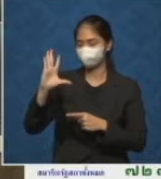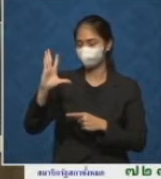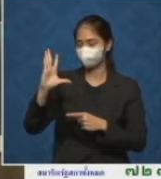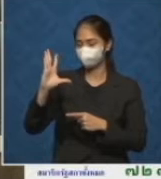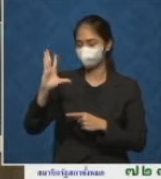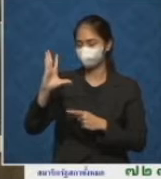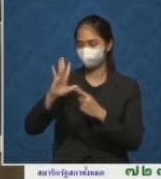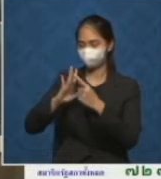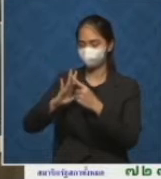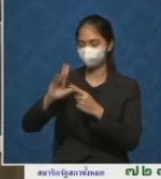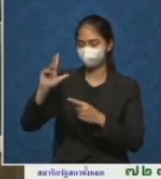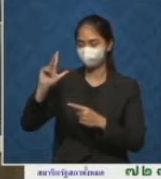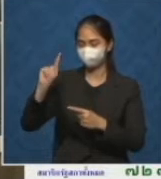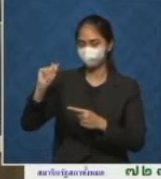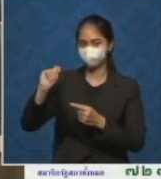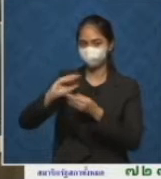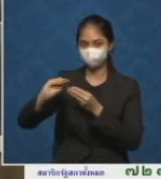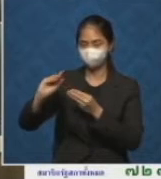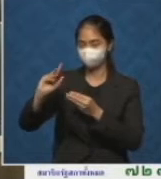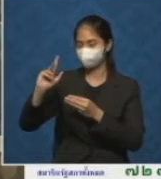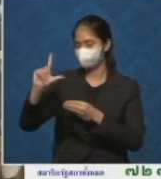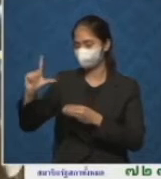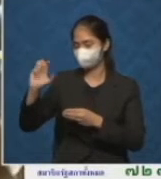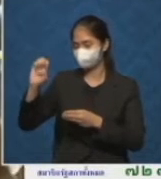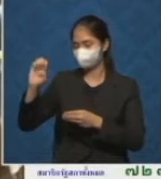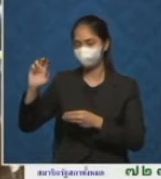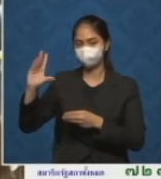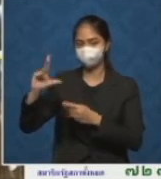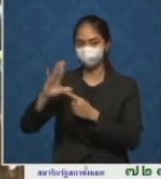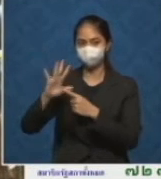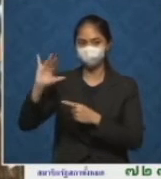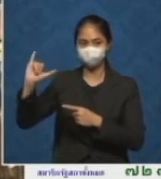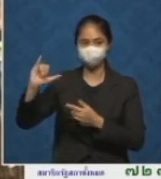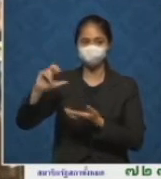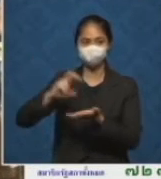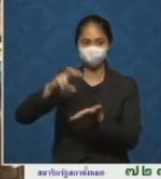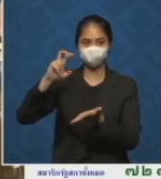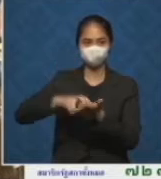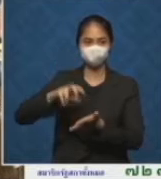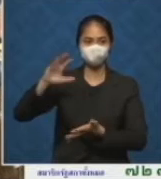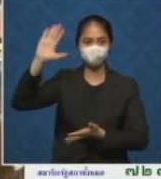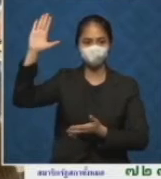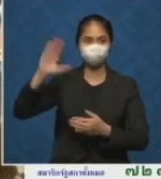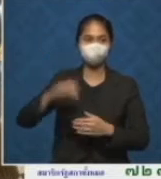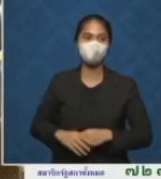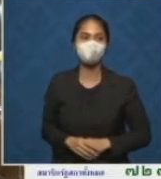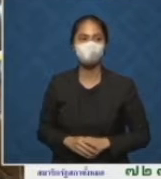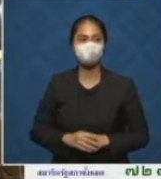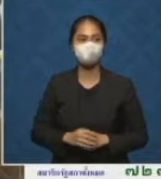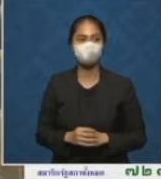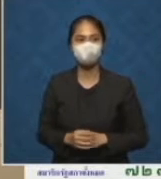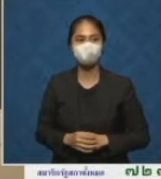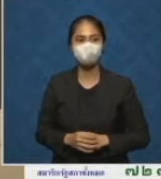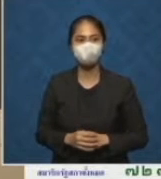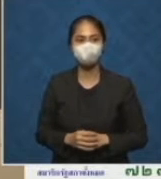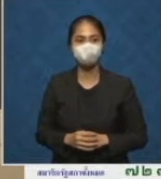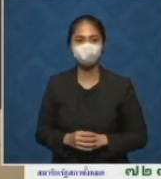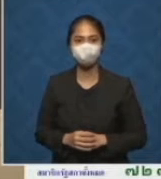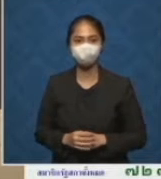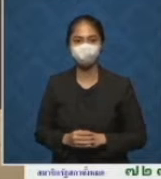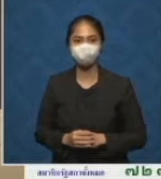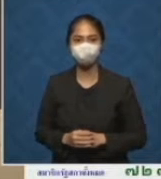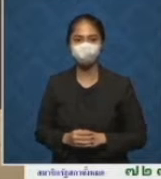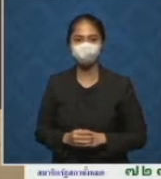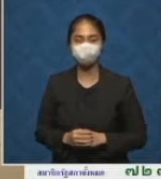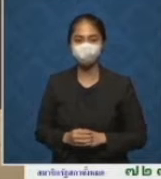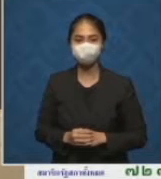เฟื่องคอนขอผู้รับรองด้วยครับ ขอผู้รับรองครับถูกต้องครับต่อไปพรร